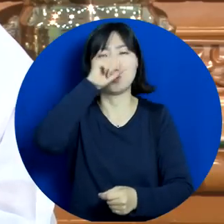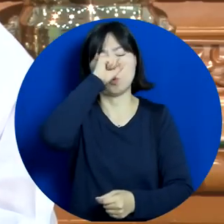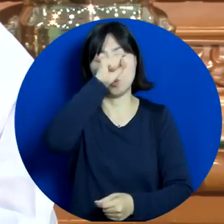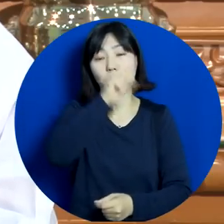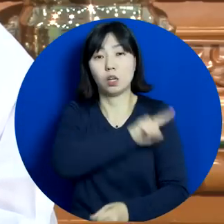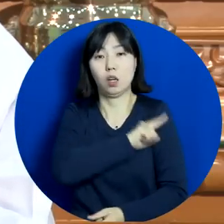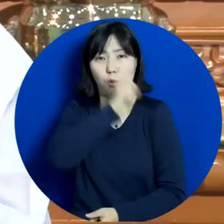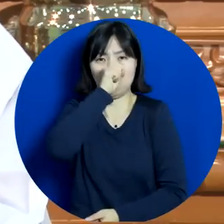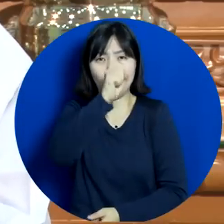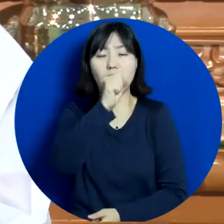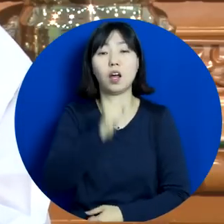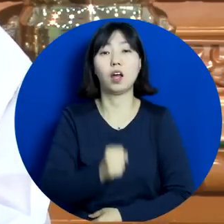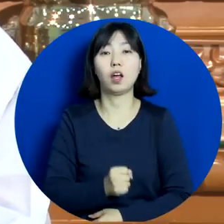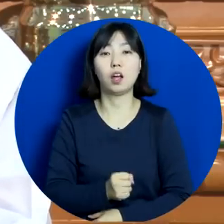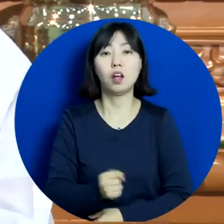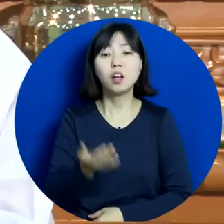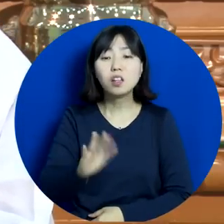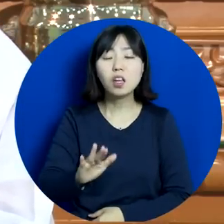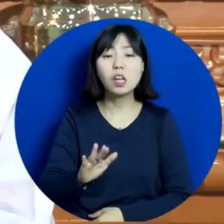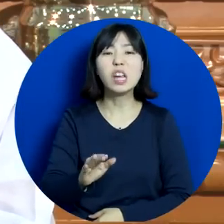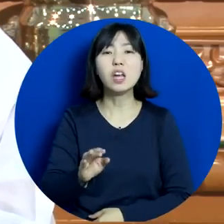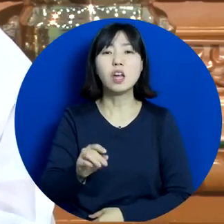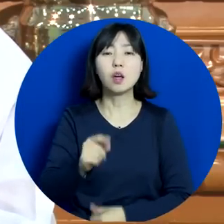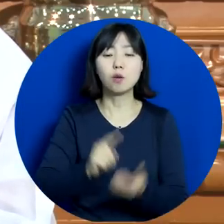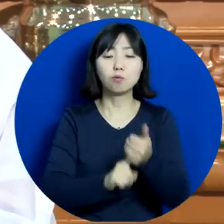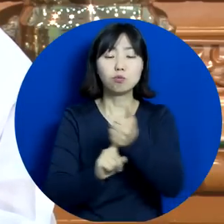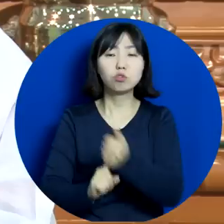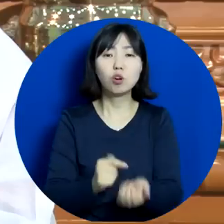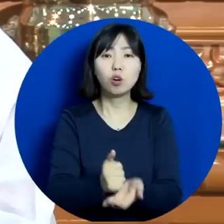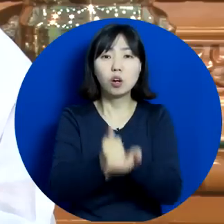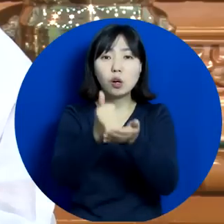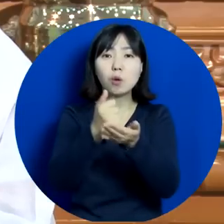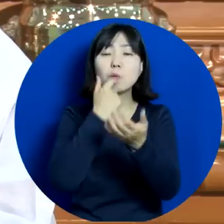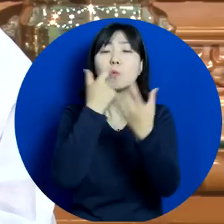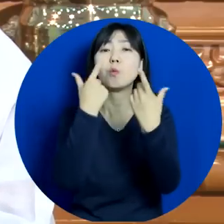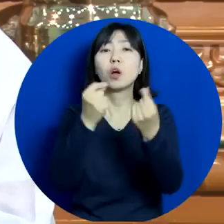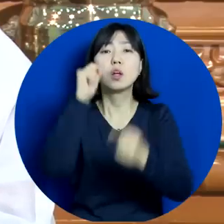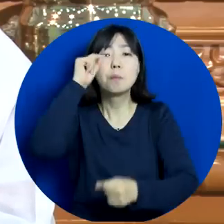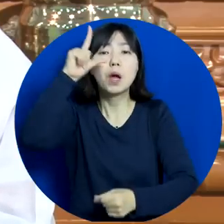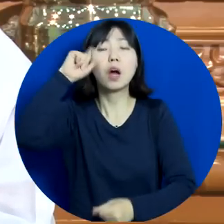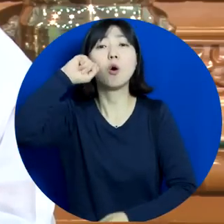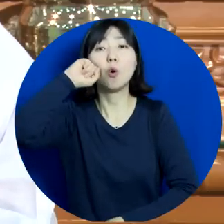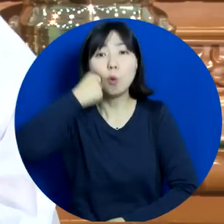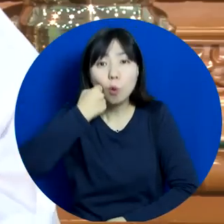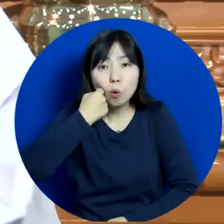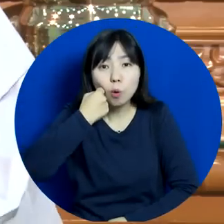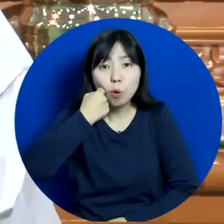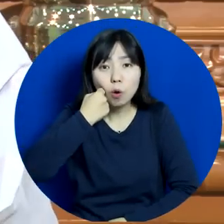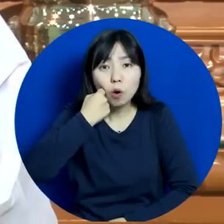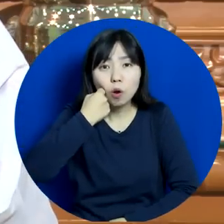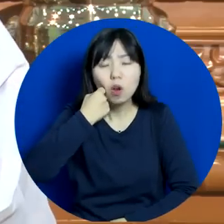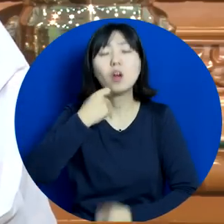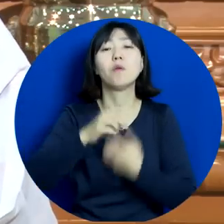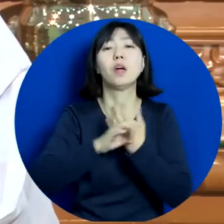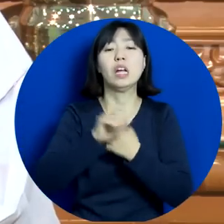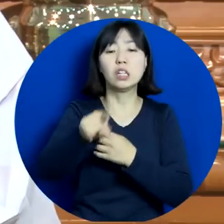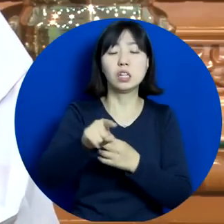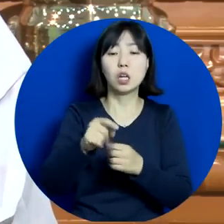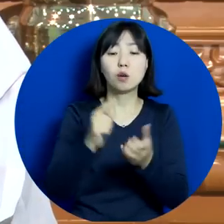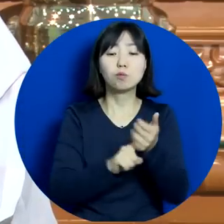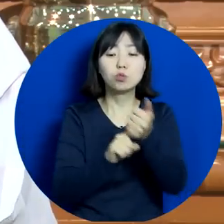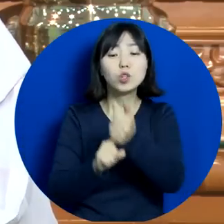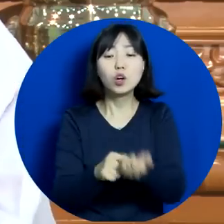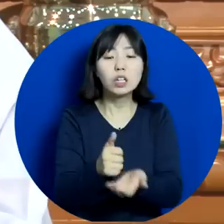그러나 그건 적어도 못 되더라도 그 길에 접어들었다. 그 길에 들었다.